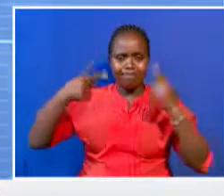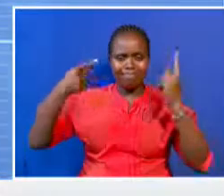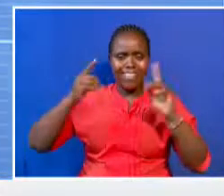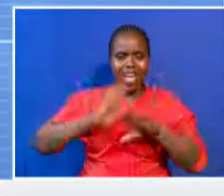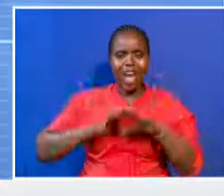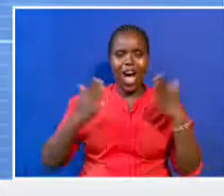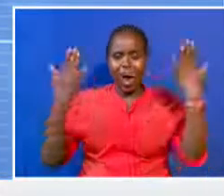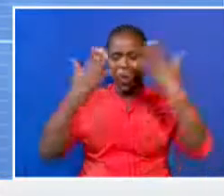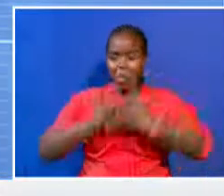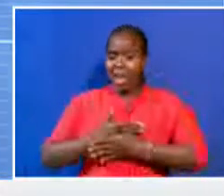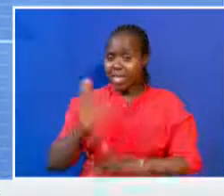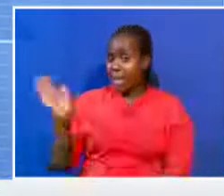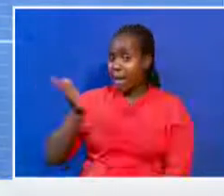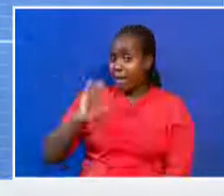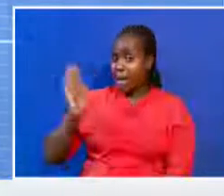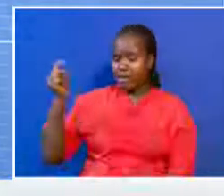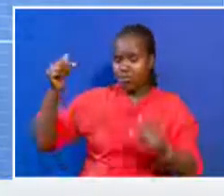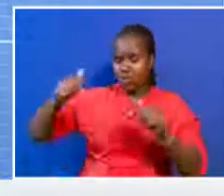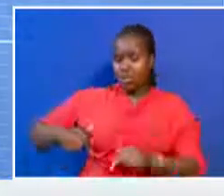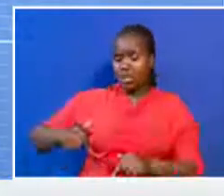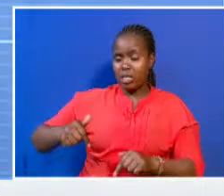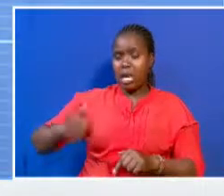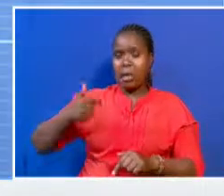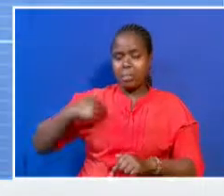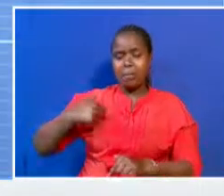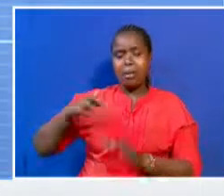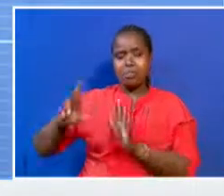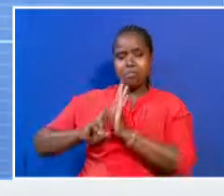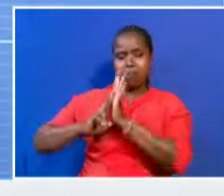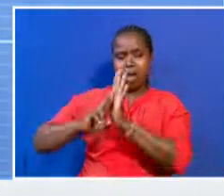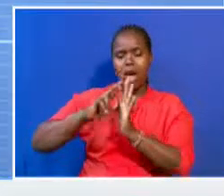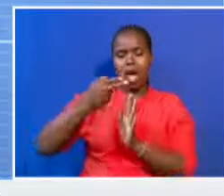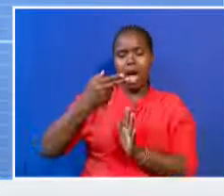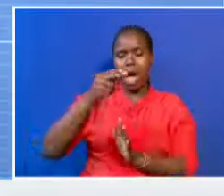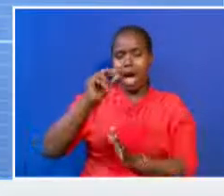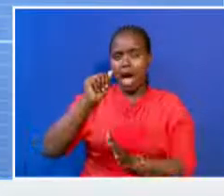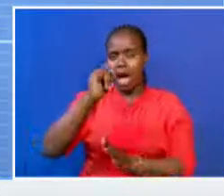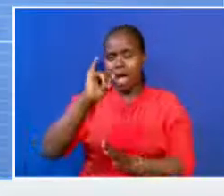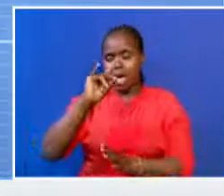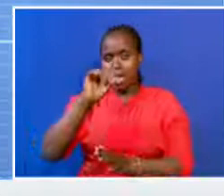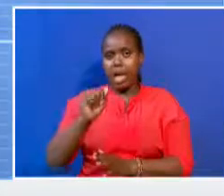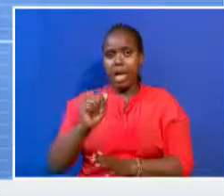tunakutakia usiku mwanana na kwaheri. Leo nilikuwa nimeshika zamu yake Aida Monzati,